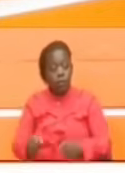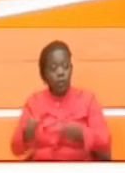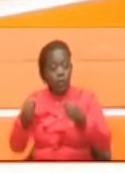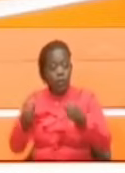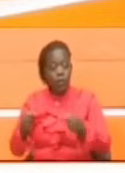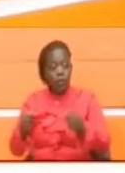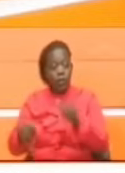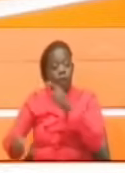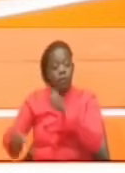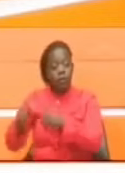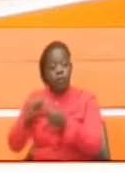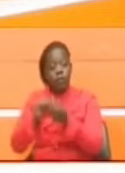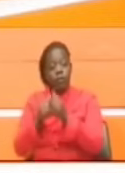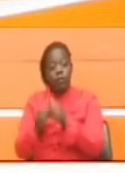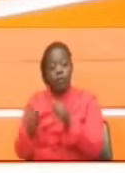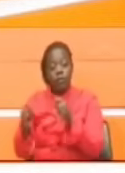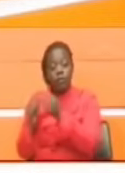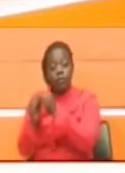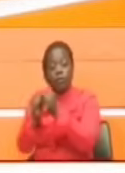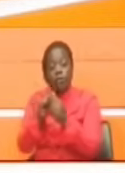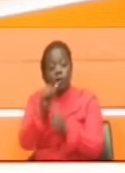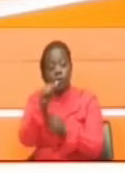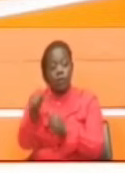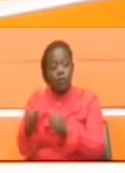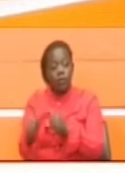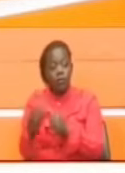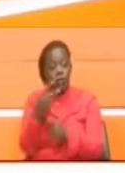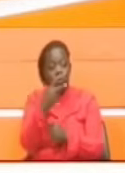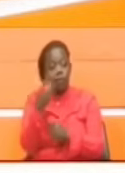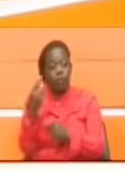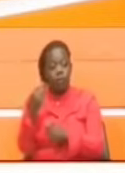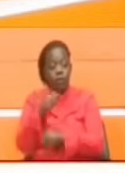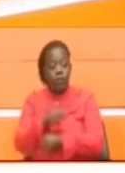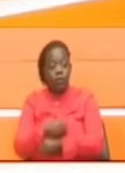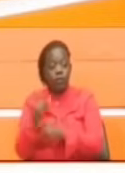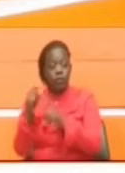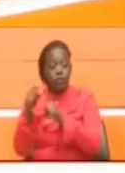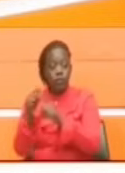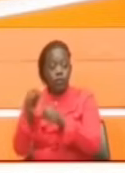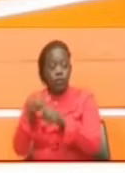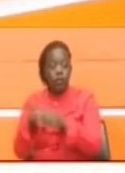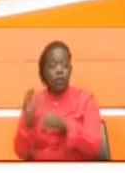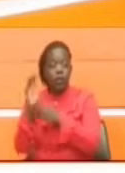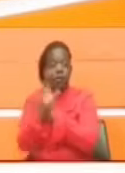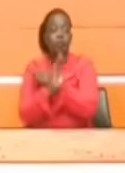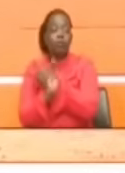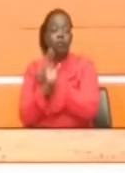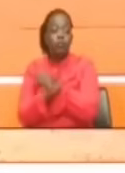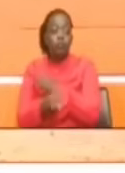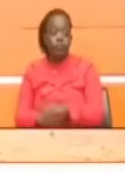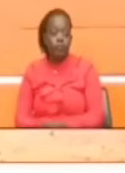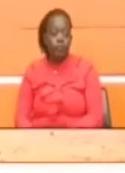mpakaze betabiyemo na masomero abiri mulimu haga primary mugwanga